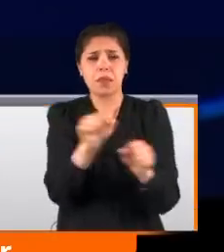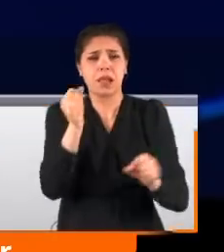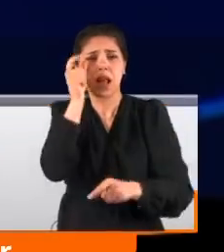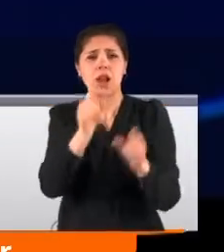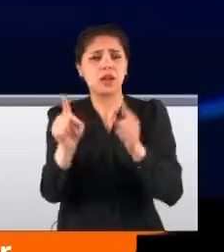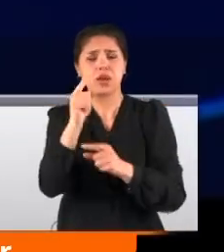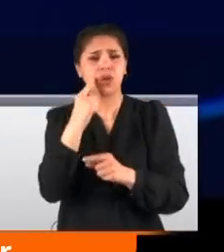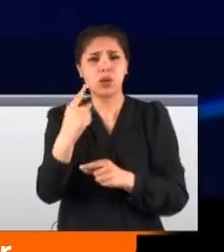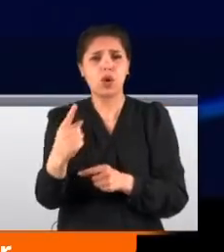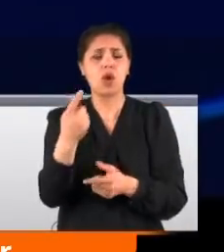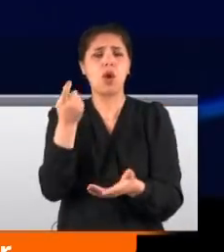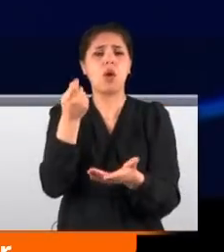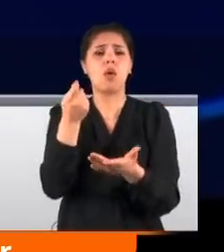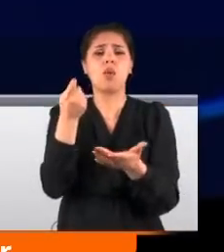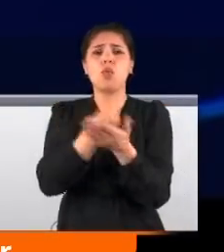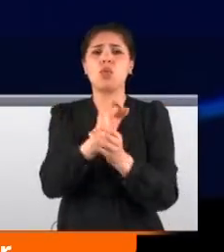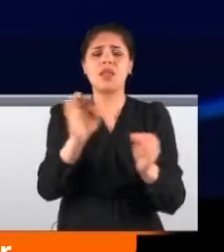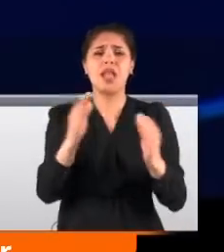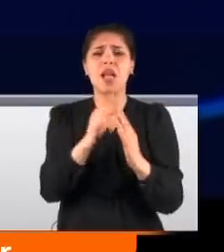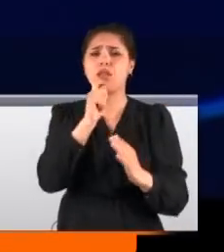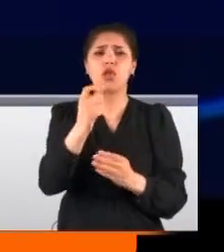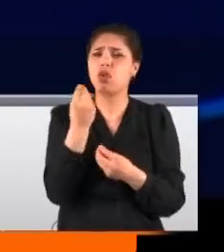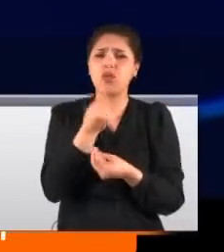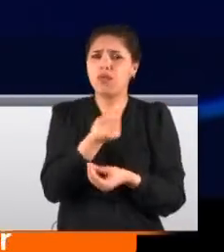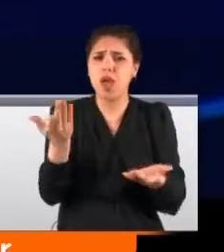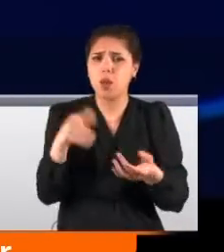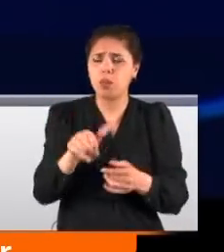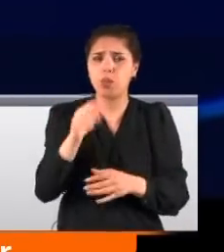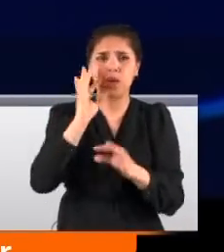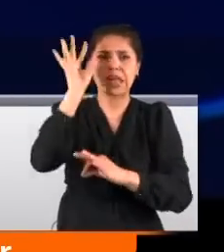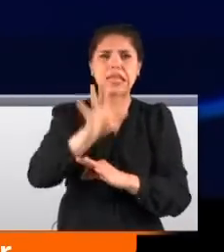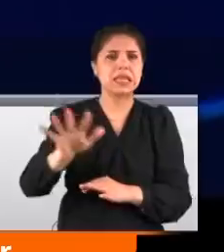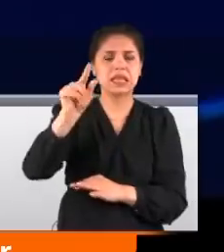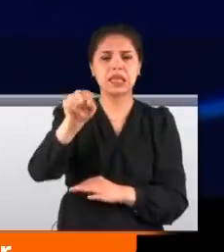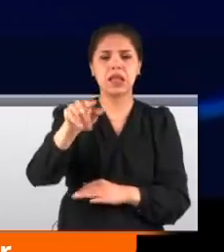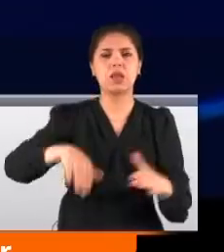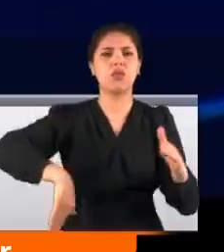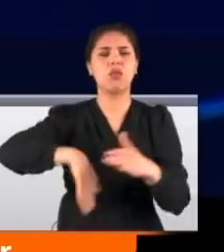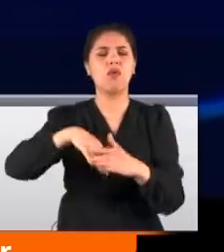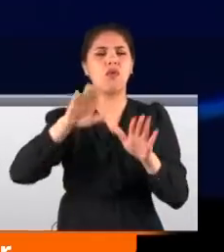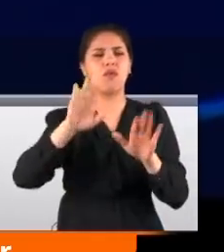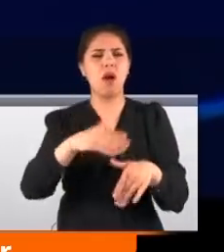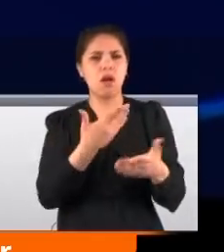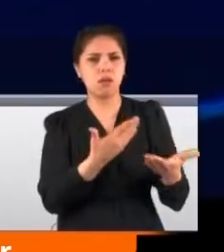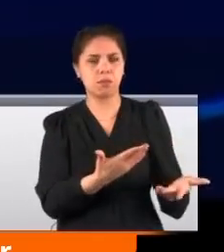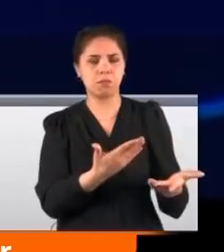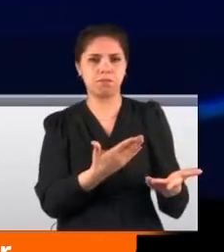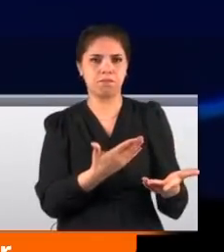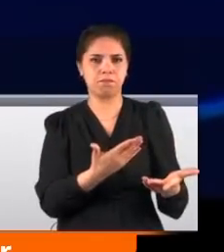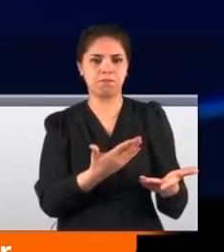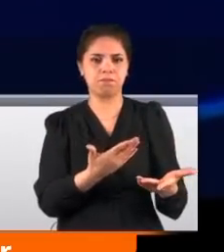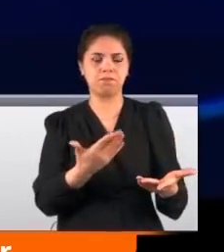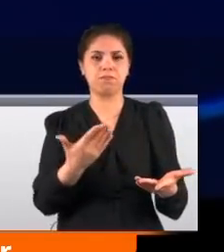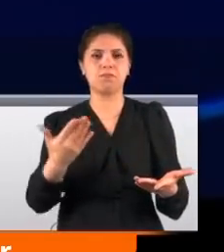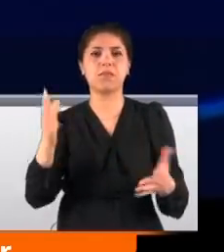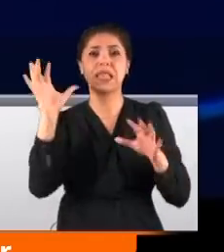depremzedelerimize bedava ev vaat ediyorlardı. Bugün insanlarımızı kapı dışarı ediyorlar.